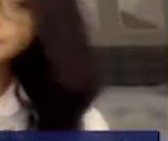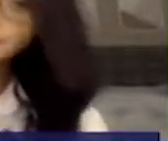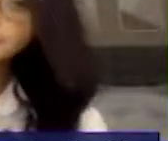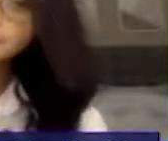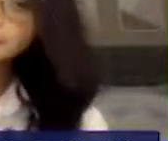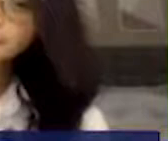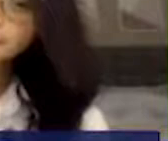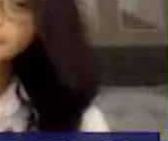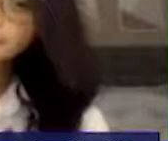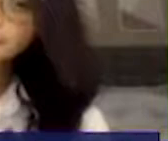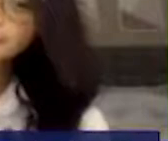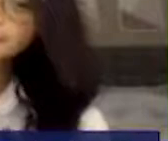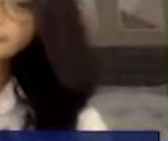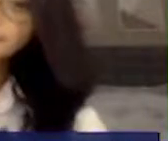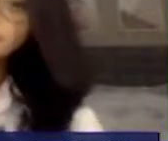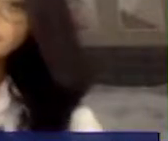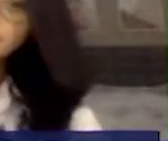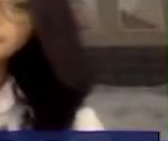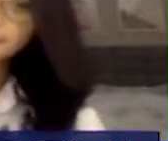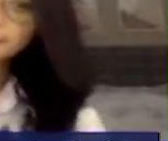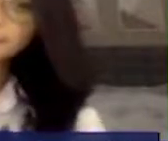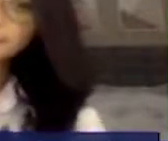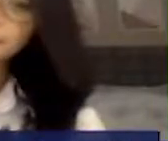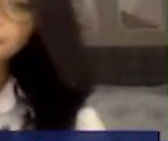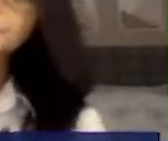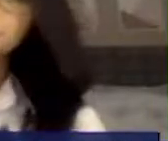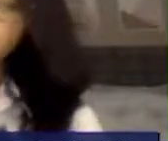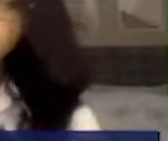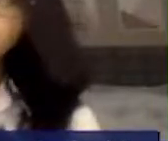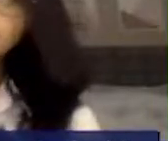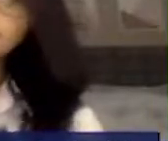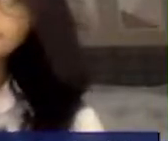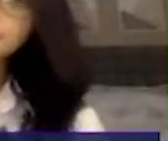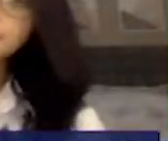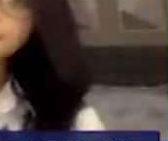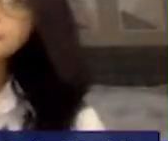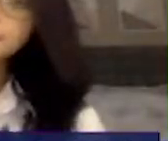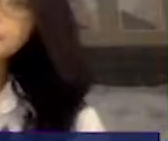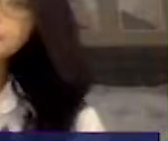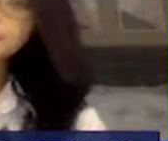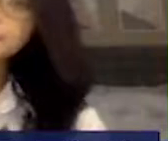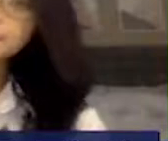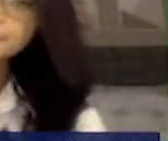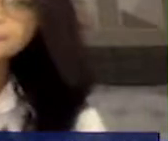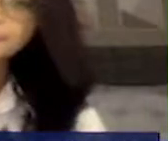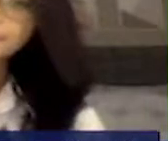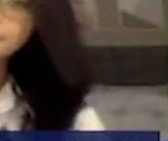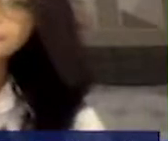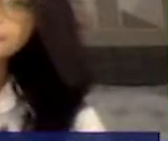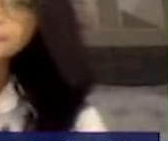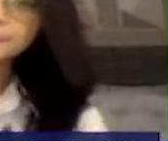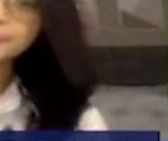Latifah Zahra khaleysia smartphonesia Latifa Zahra dan juga bapak Jejen musfah tema Siska lagi bergabung bersama kami Dan